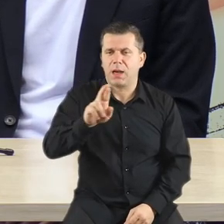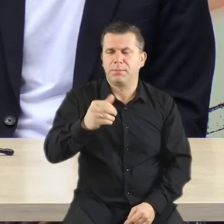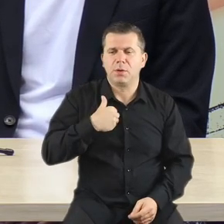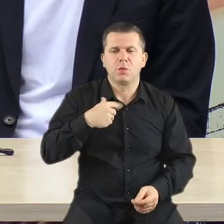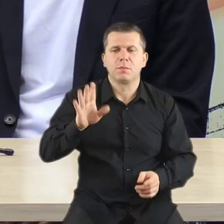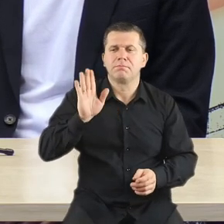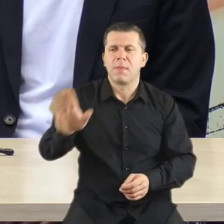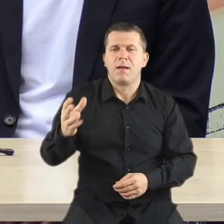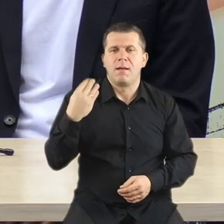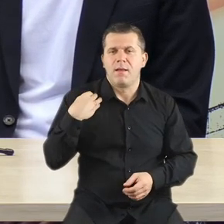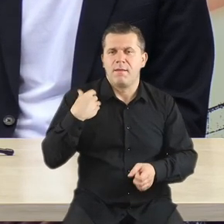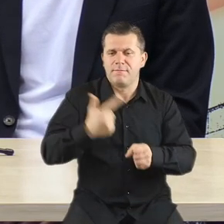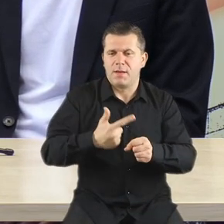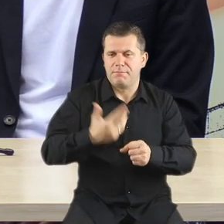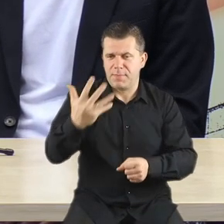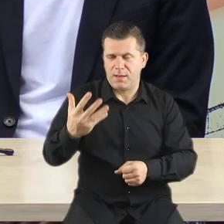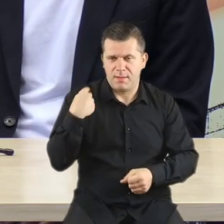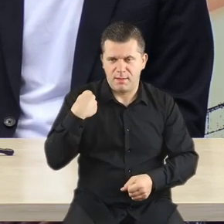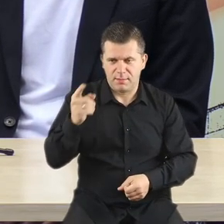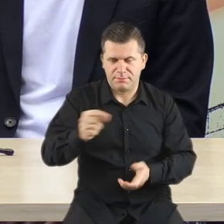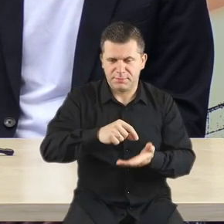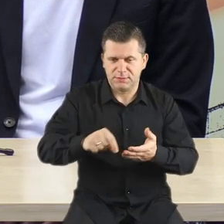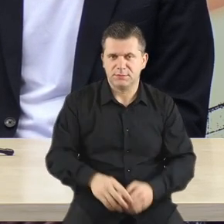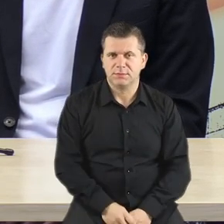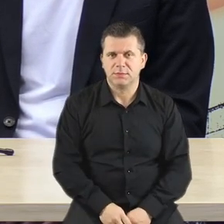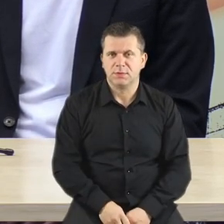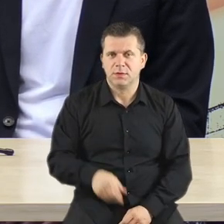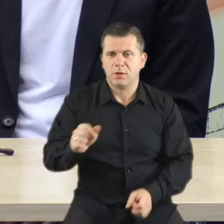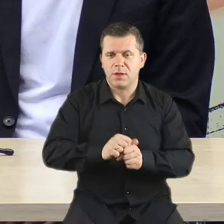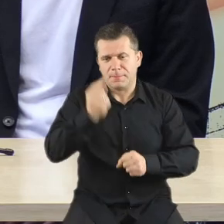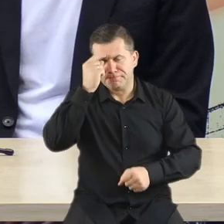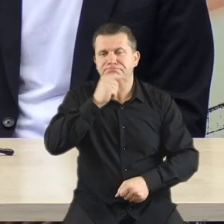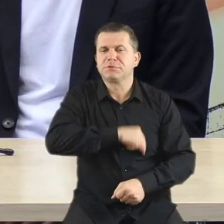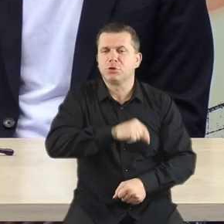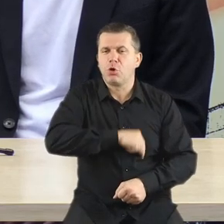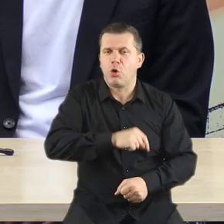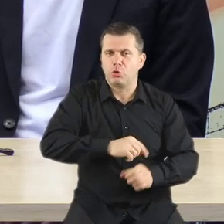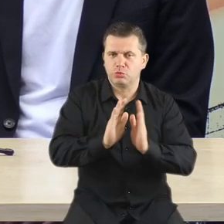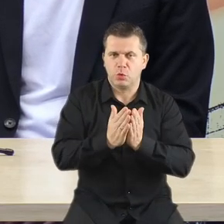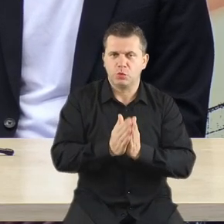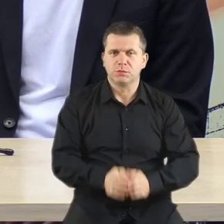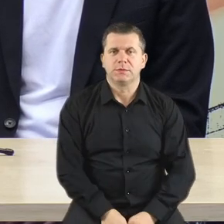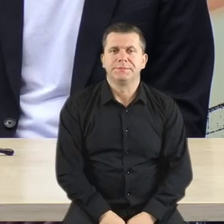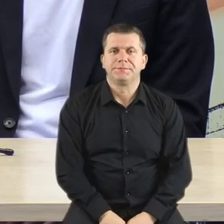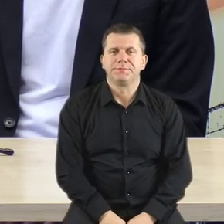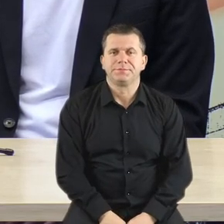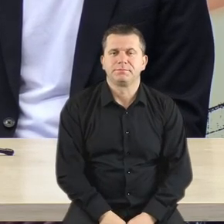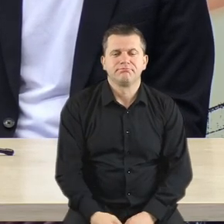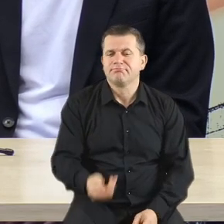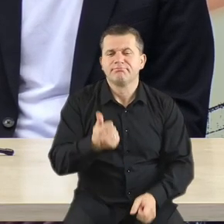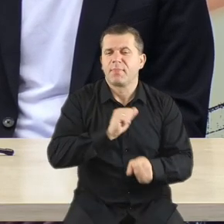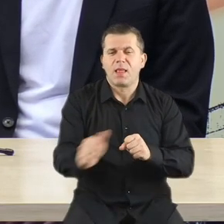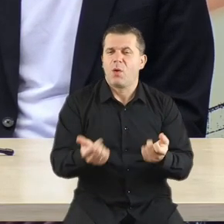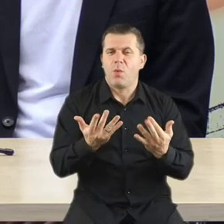zadebiutował mając zaledwie 25 lat. Na dodatek jest to powieść psychologiczna, a więc myślę, że